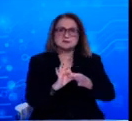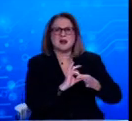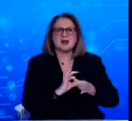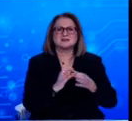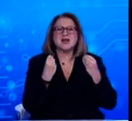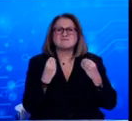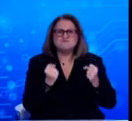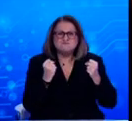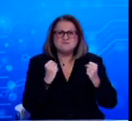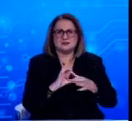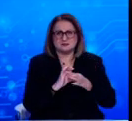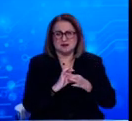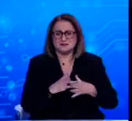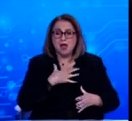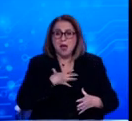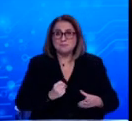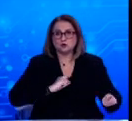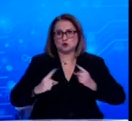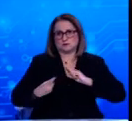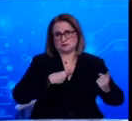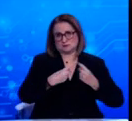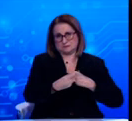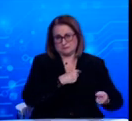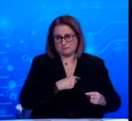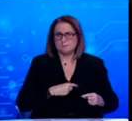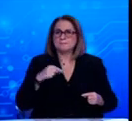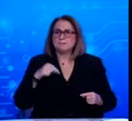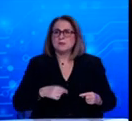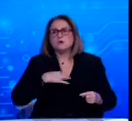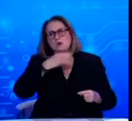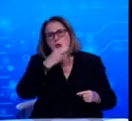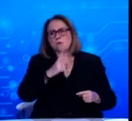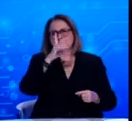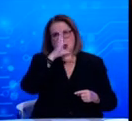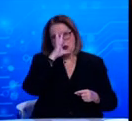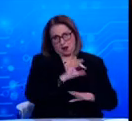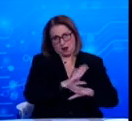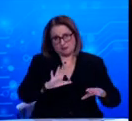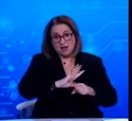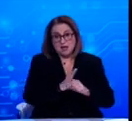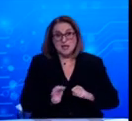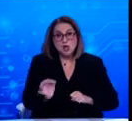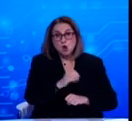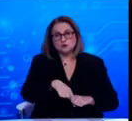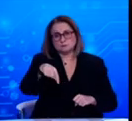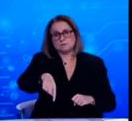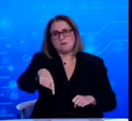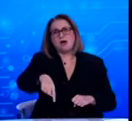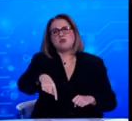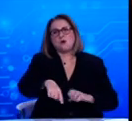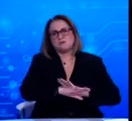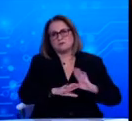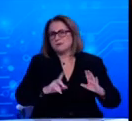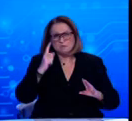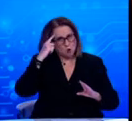εμπιστοσύνη ο ένας προς τον άλλον. Ξεκινώ με μια αναντήρητη αλήθεια. Ο ιός είναι εδώ, είναι παρόν. Δεν έπαψε